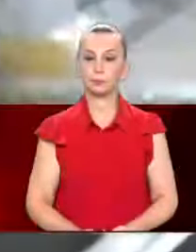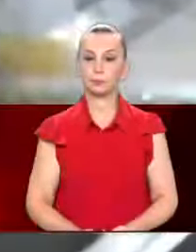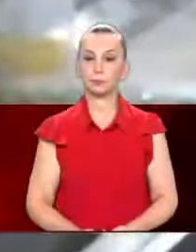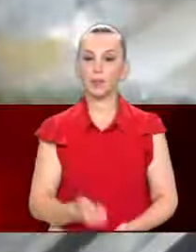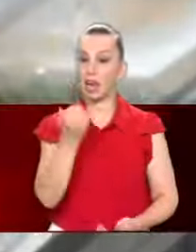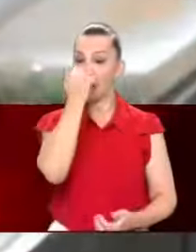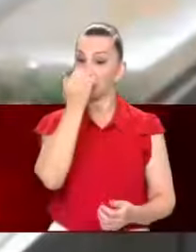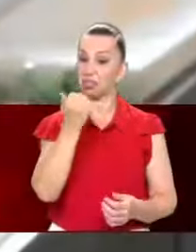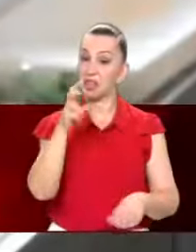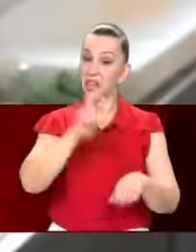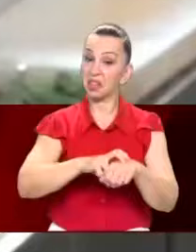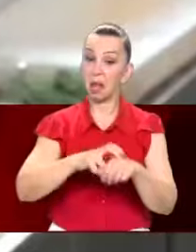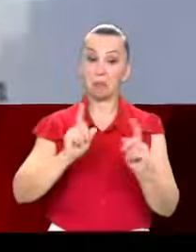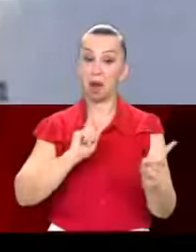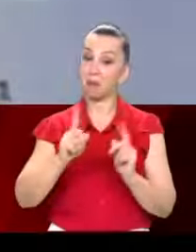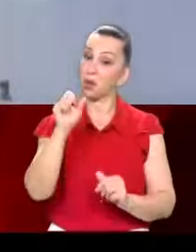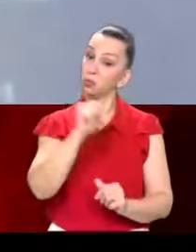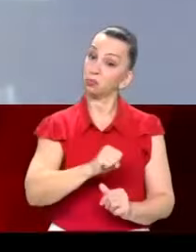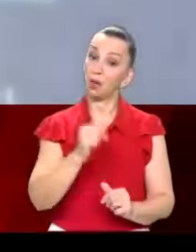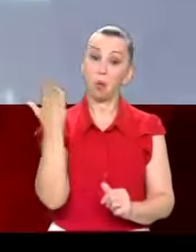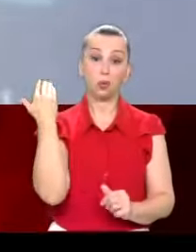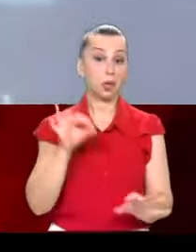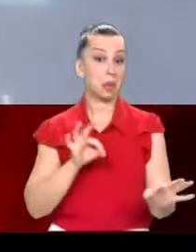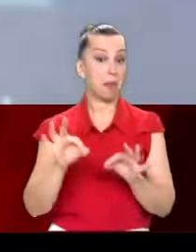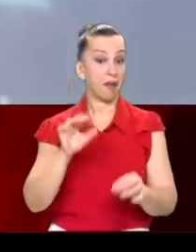Herhalde kan davası var. Planlamış bir şey gibiydi yani.